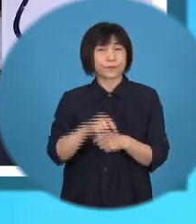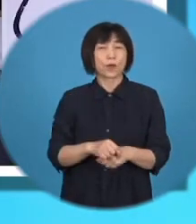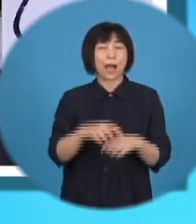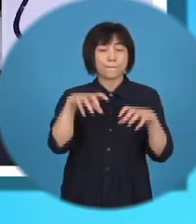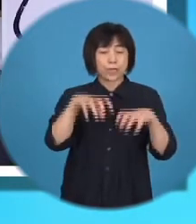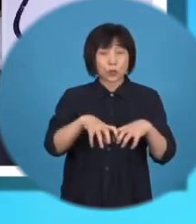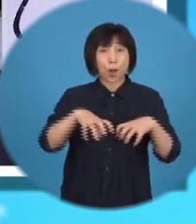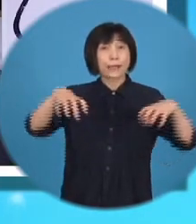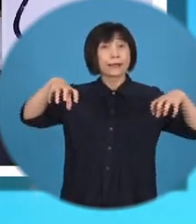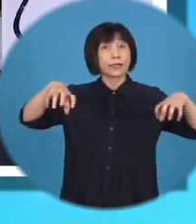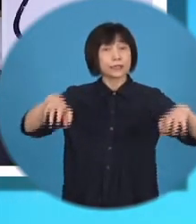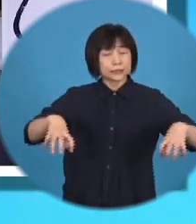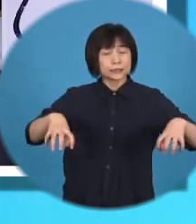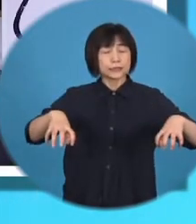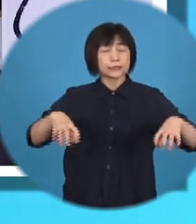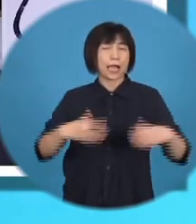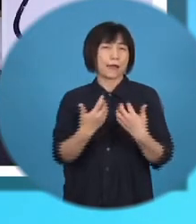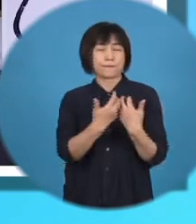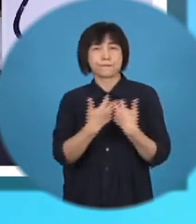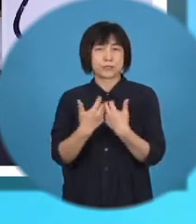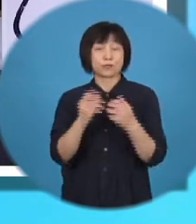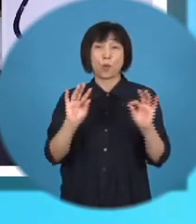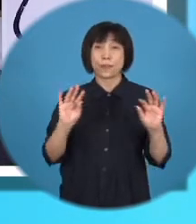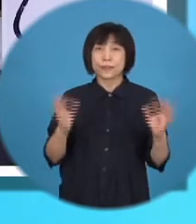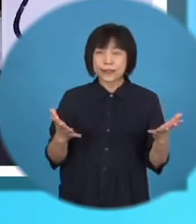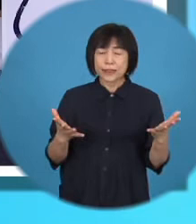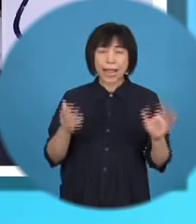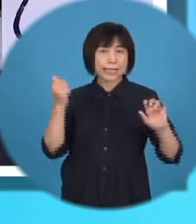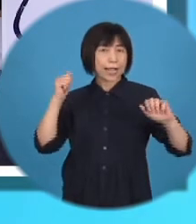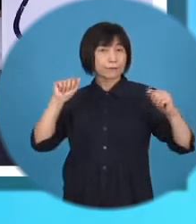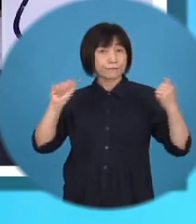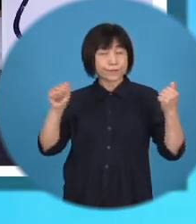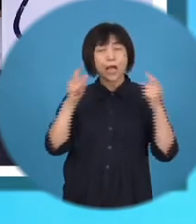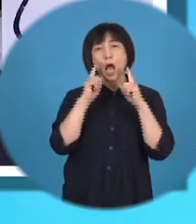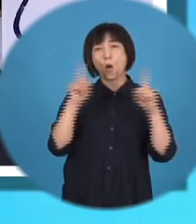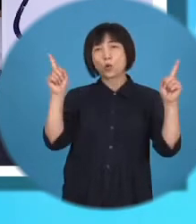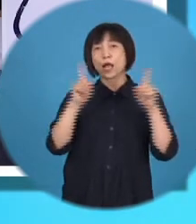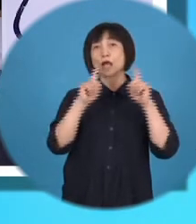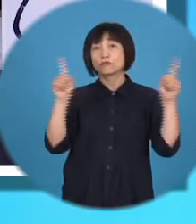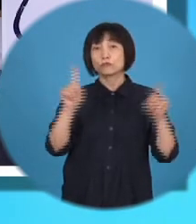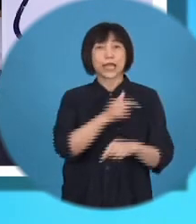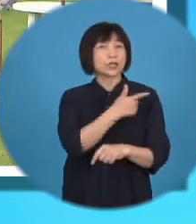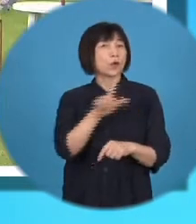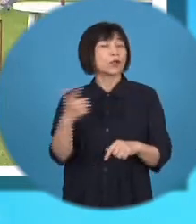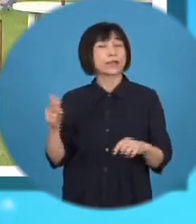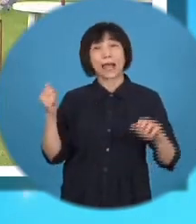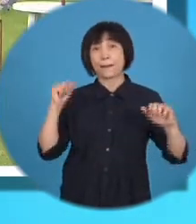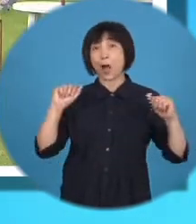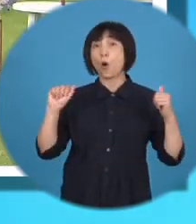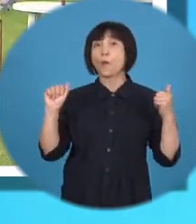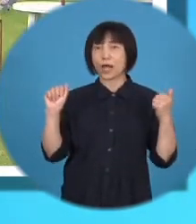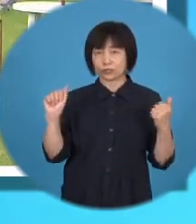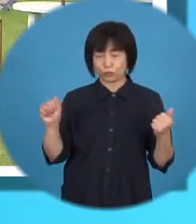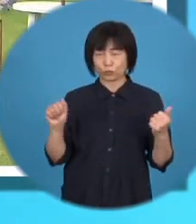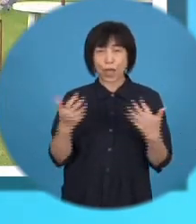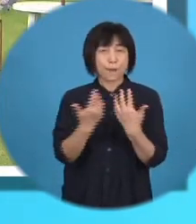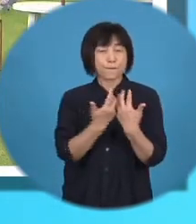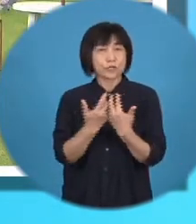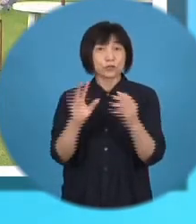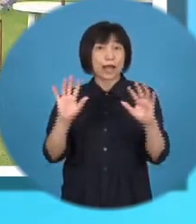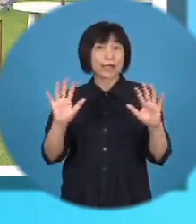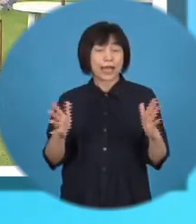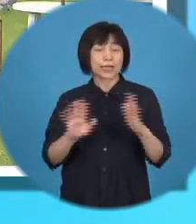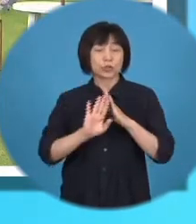アを分散し密を避けて行う大道芸や音楽演奏などのパフォーマンス、密にならないオープン